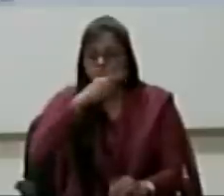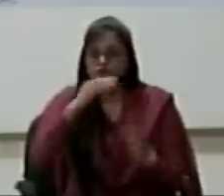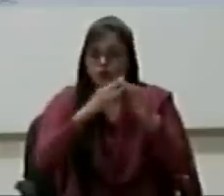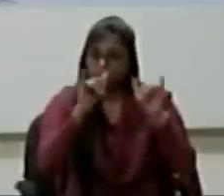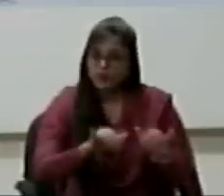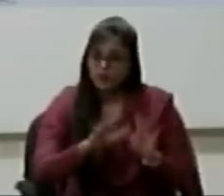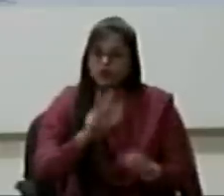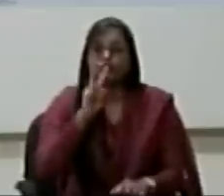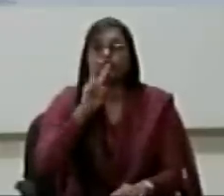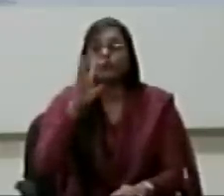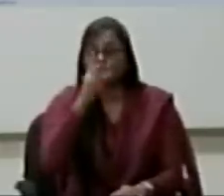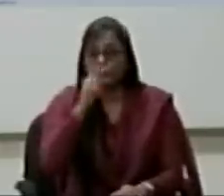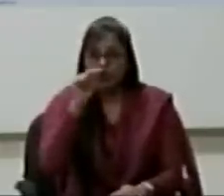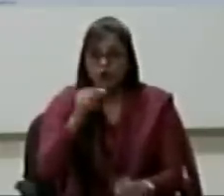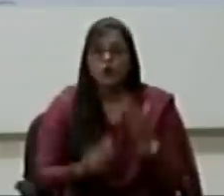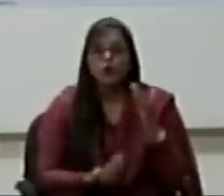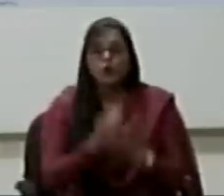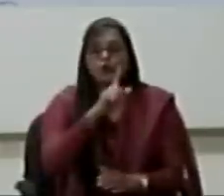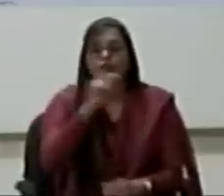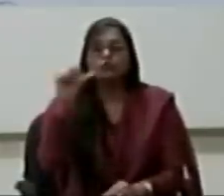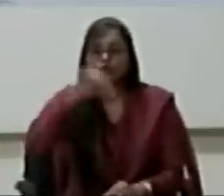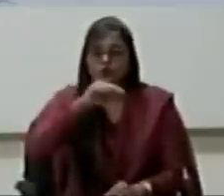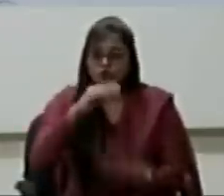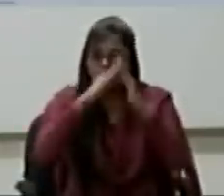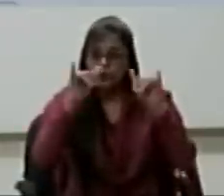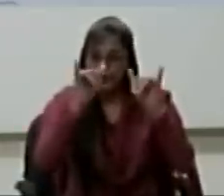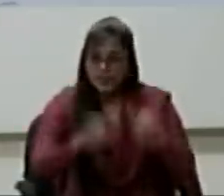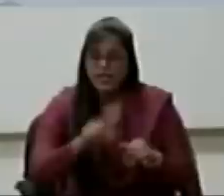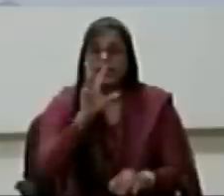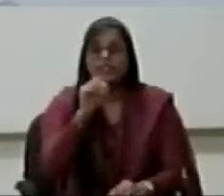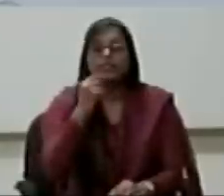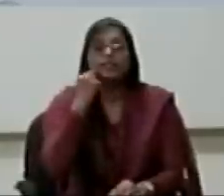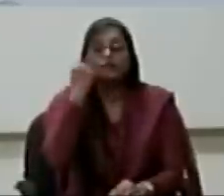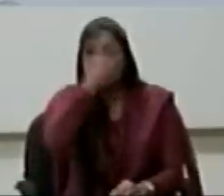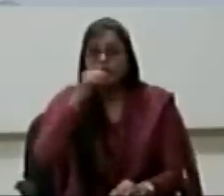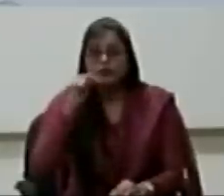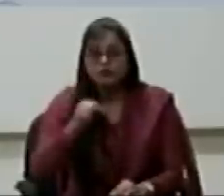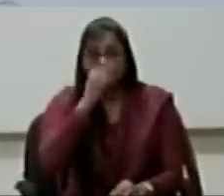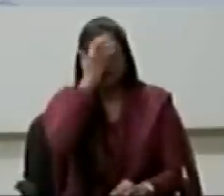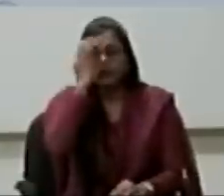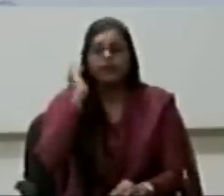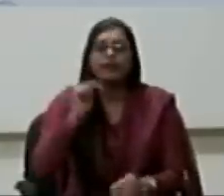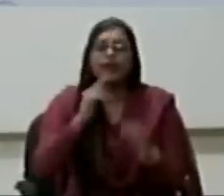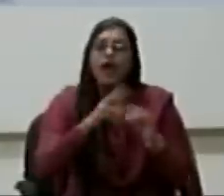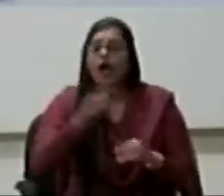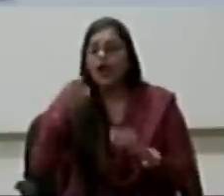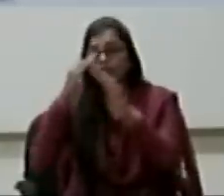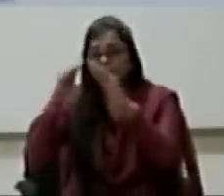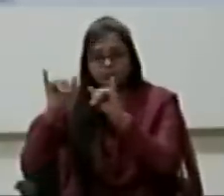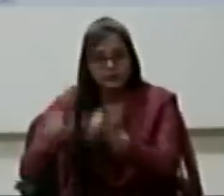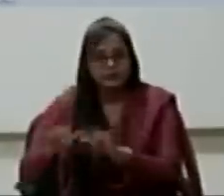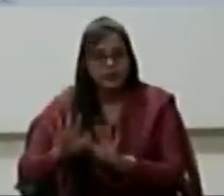গত 24 ঘন্টায় নতুন 709 জনকে হোম কোয়ারেন্টাইন এবং 30 জনকে প্রাতিষ্ঠানিক কোয়ারেন্টাইন করা হয়েছে। অর্থাৎ